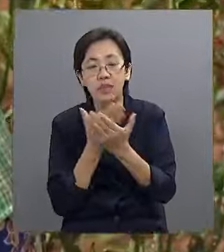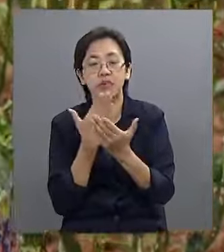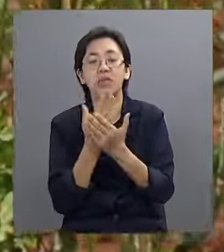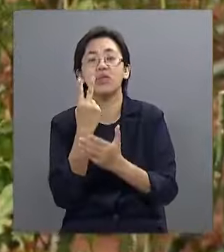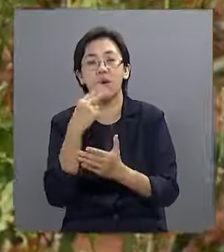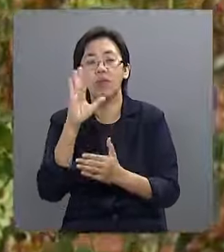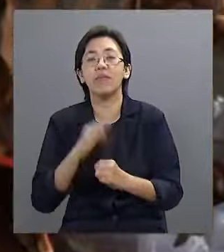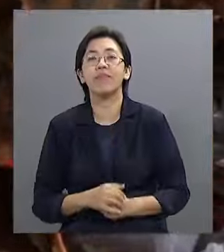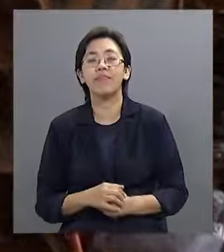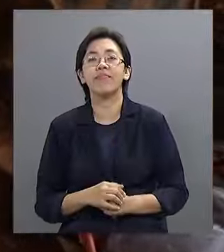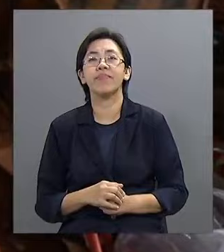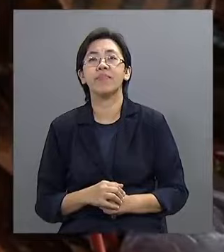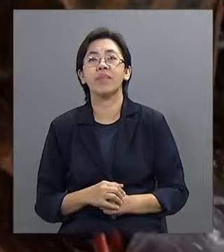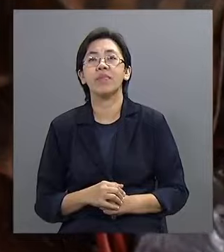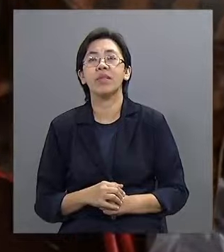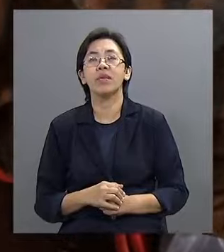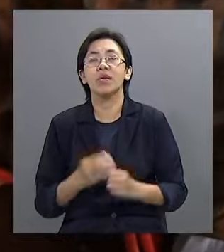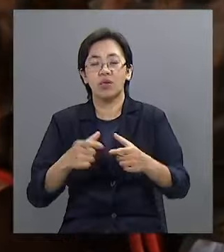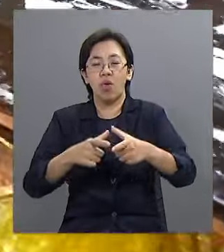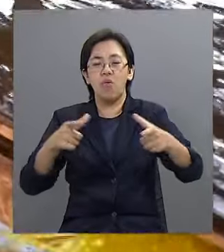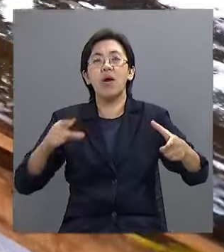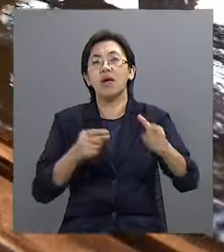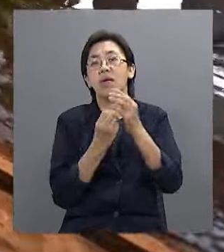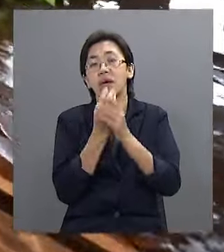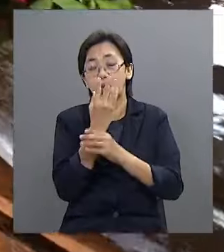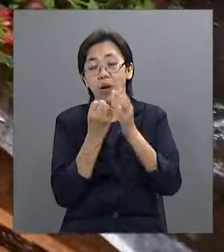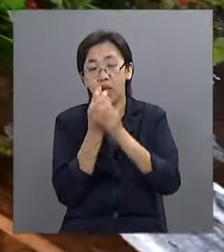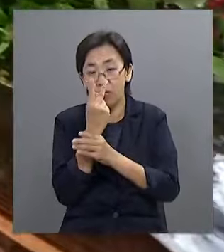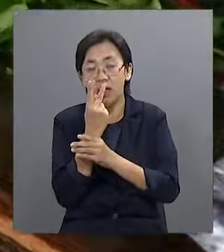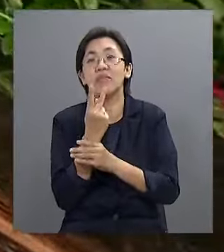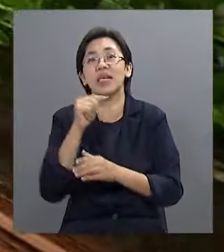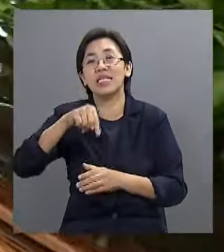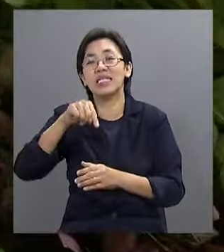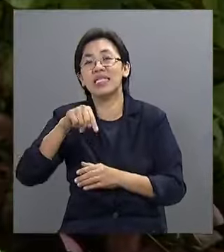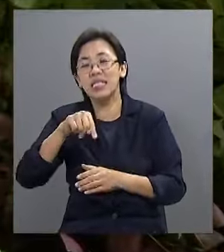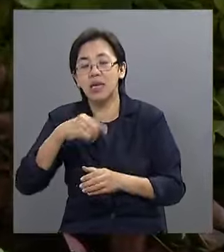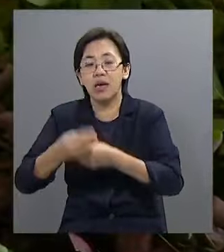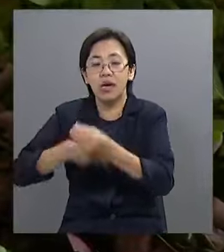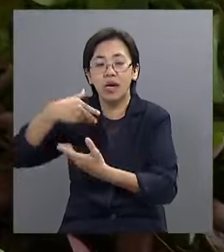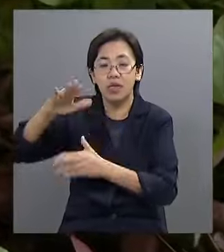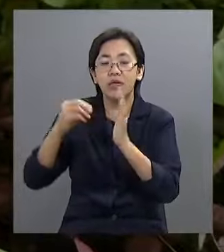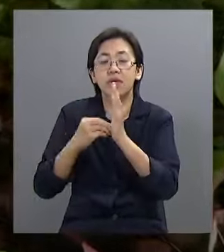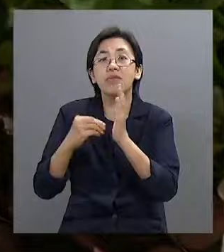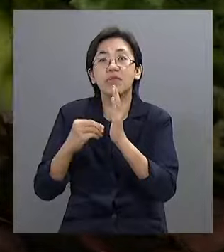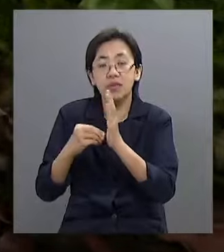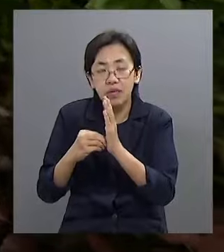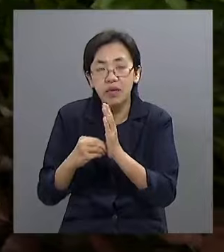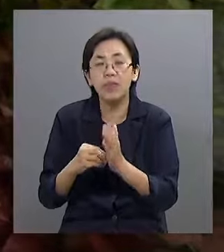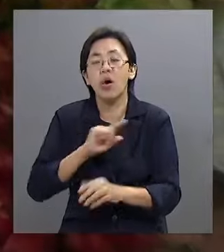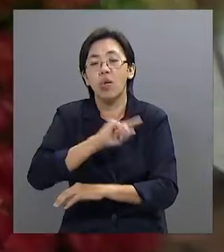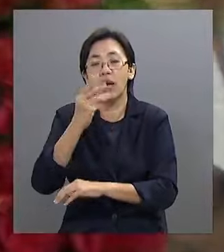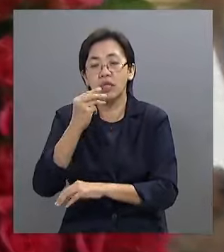5,000 กว่าไร่กุหลาบที่ไปจากอำเภอพบพระนะครับไปที่ปากคลองตลาดวันนึงไม่ต่ำจากล้าน 500,000 ดอ